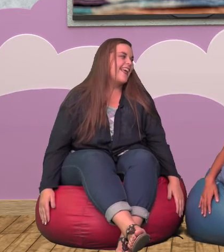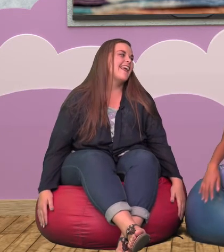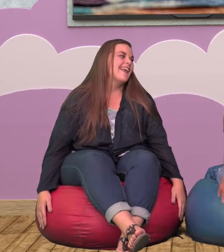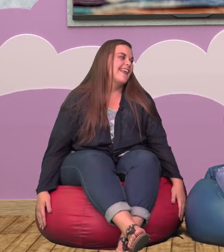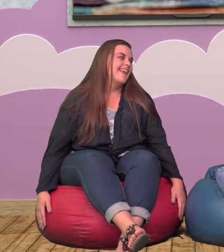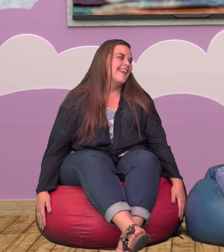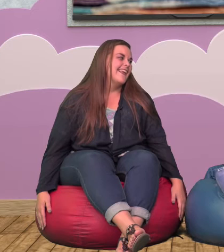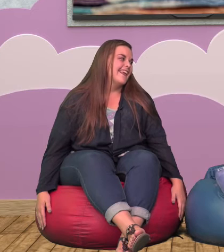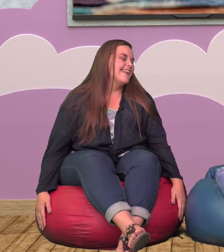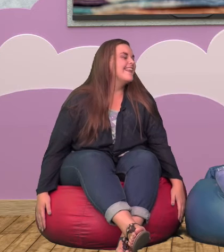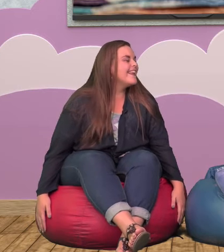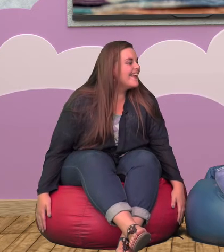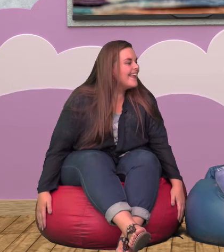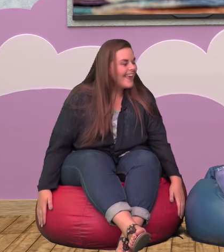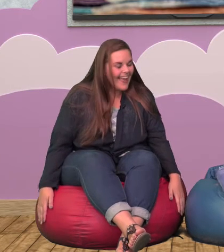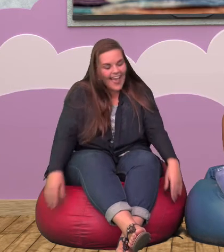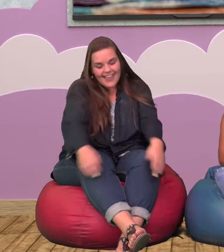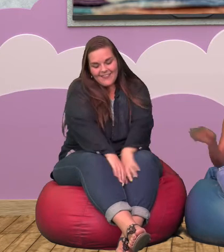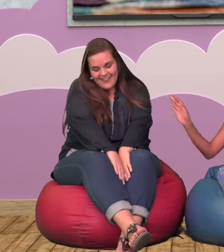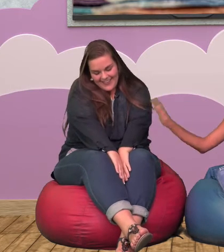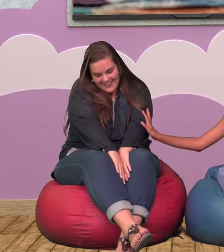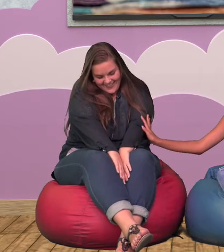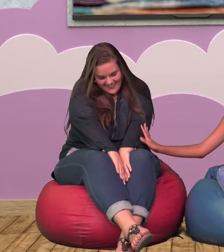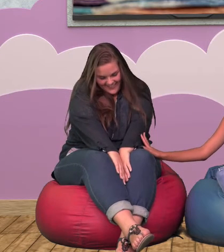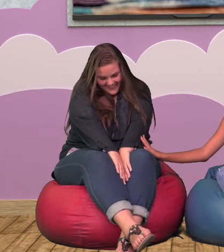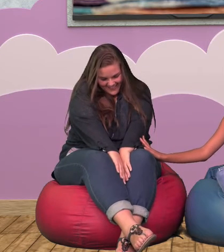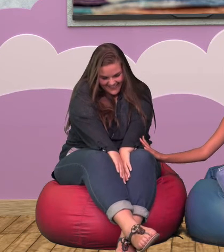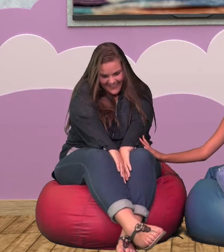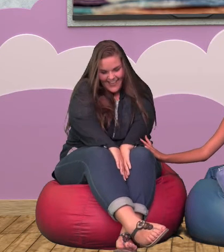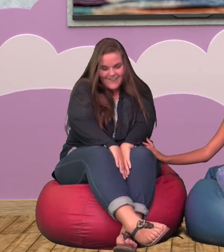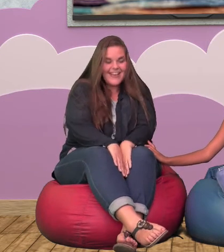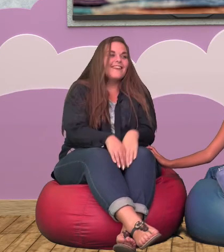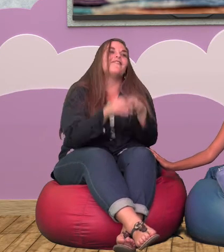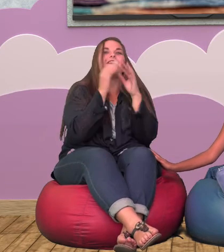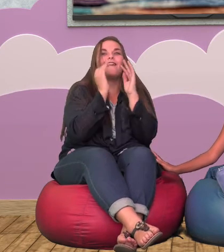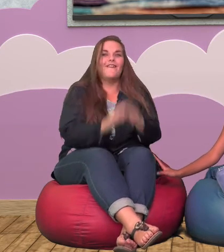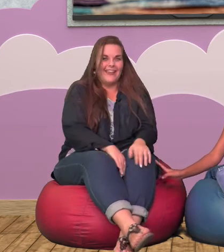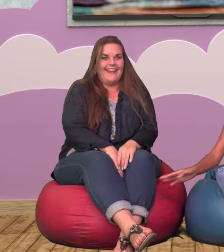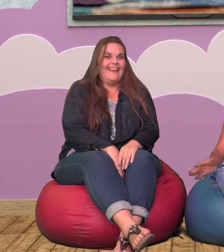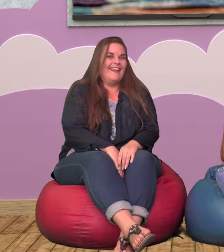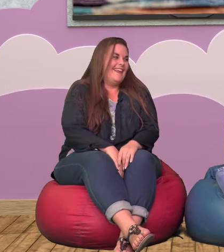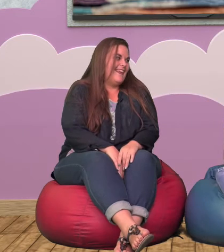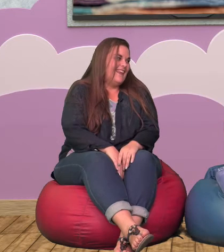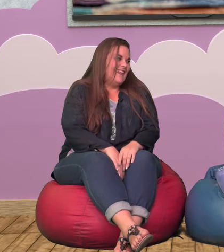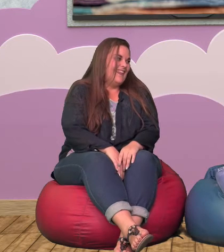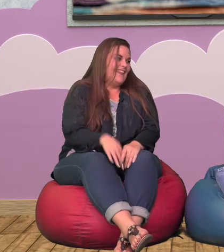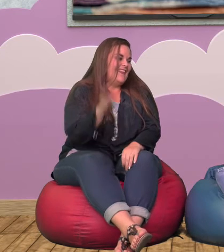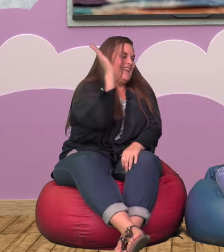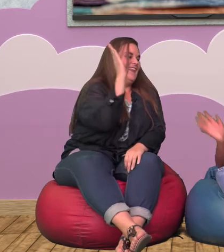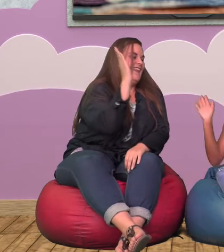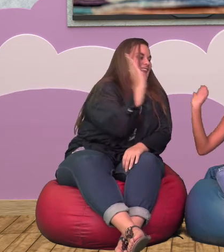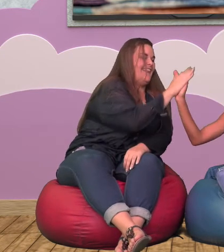een en ek het blou kiertjies aan, Marisel. Nee, ek het ook. Ek het ook blou aan. Maar ek sit op 'n rooi. Ons match vandag.